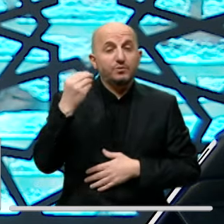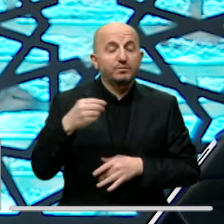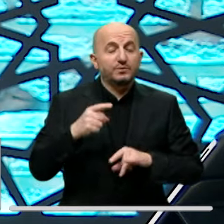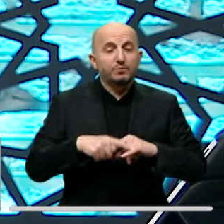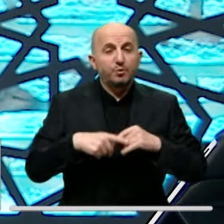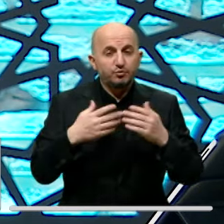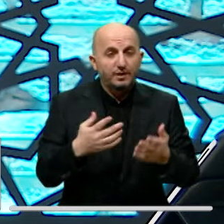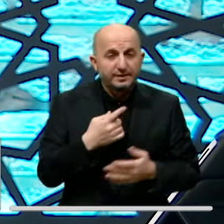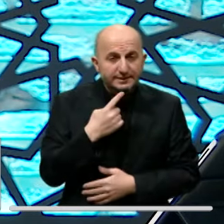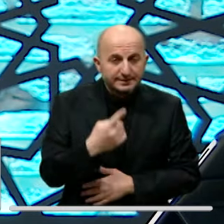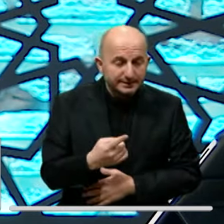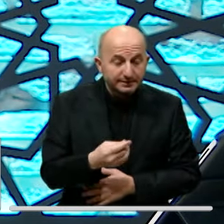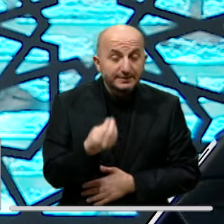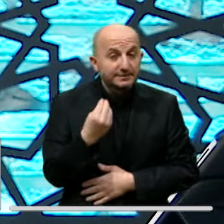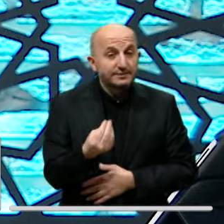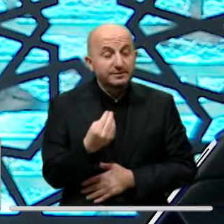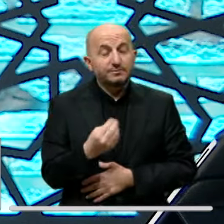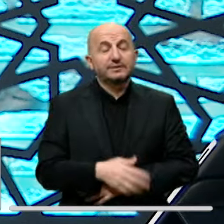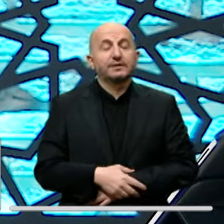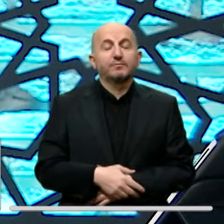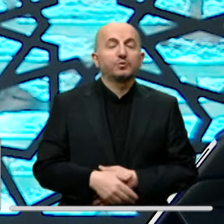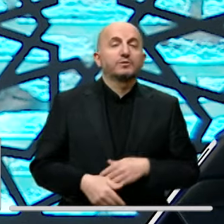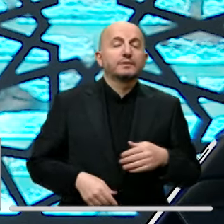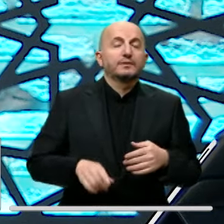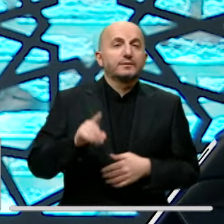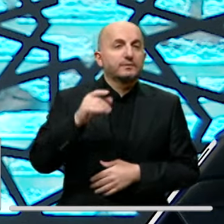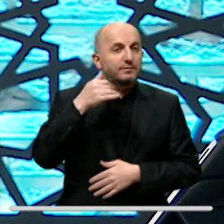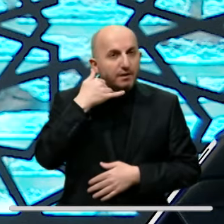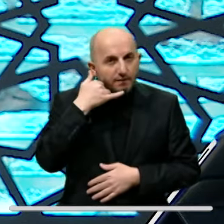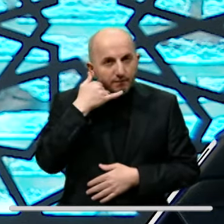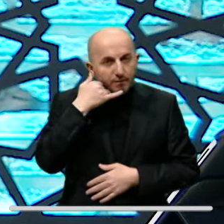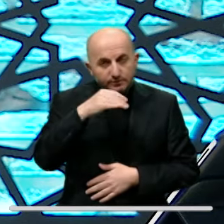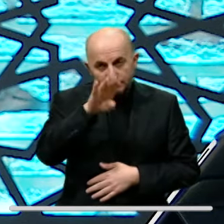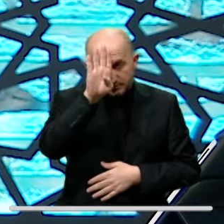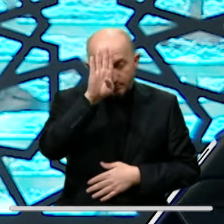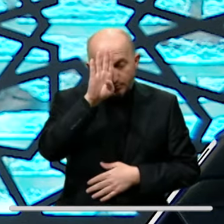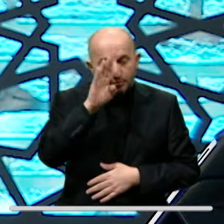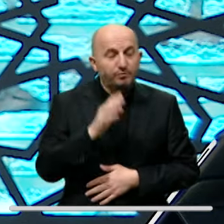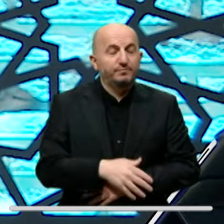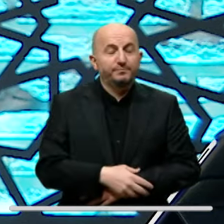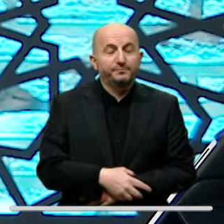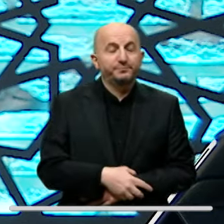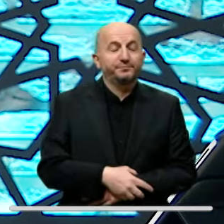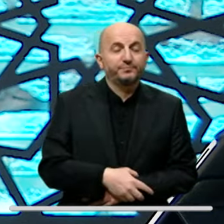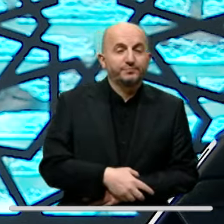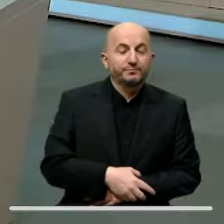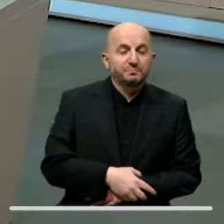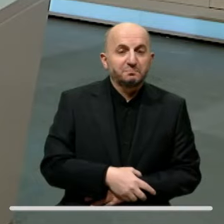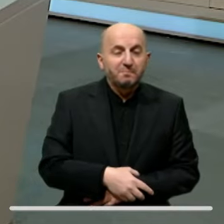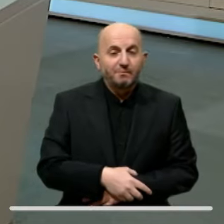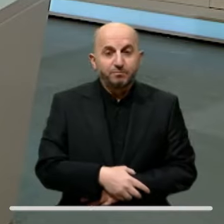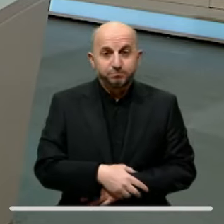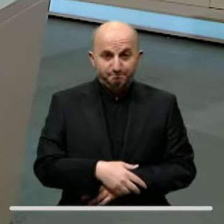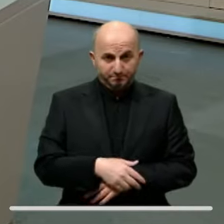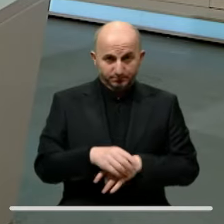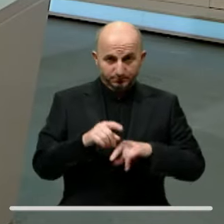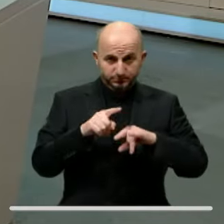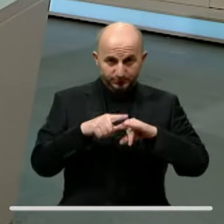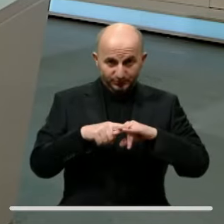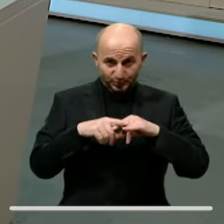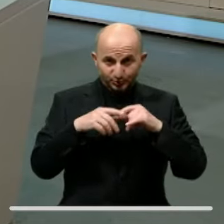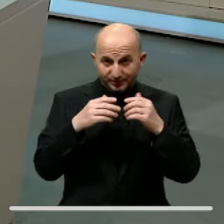hoş geldiniz diyelim, hal hatır soralım. Akabinde ilk telefon bağlantısını İstanbul'dan gerçekleştireceğiz inşallah. Hocam hoş geldiniz.